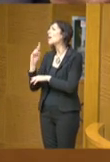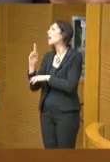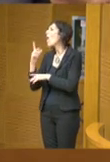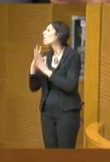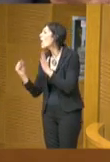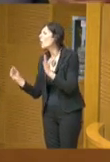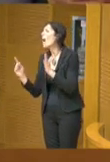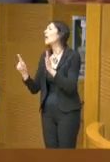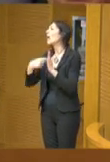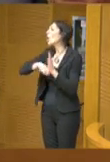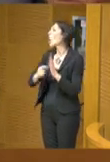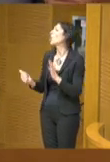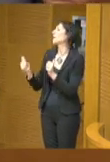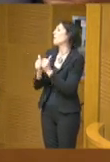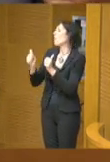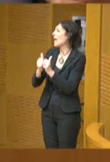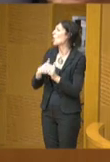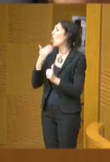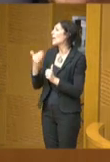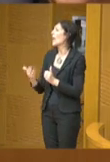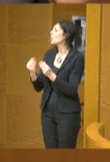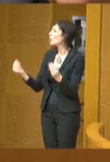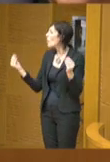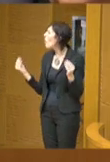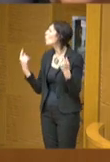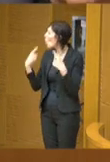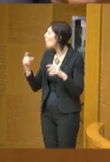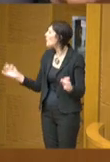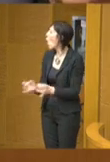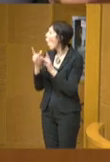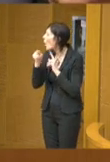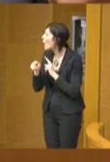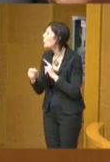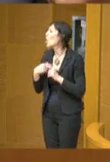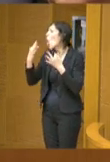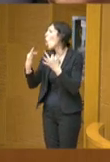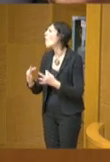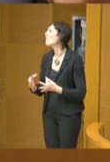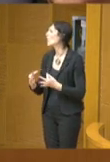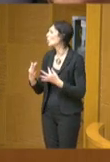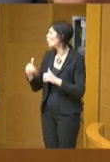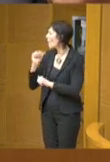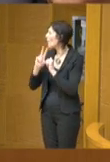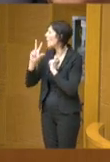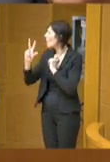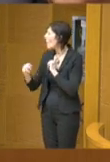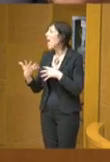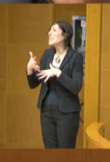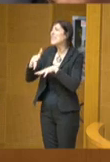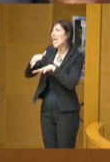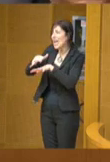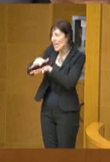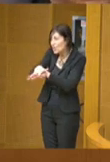nostri partner. Quindi io ringrazio molto per questa opportunità e sono convinto, come si diceva, che oltre all'integrazione